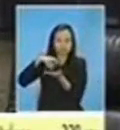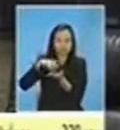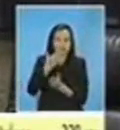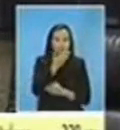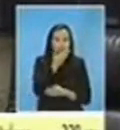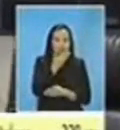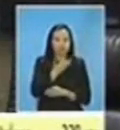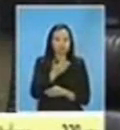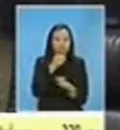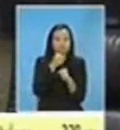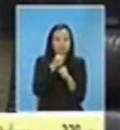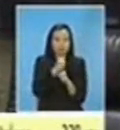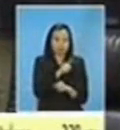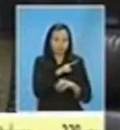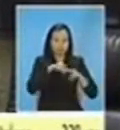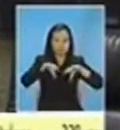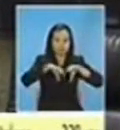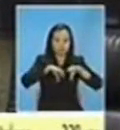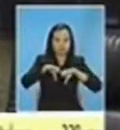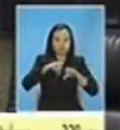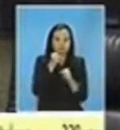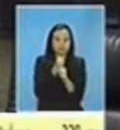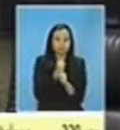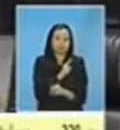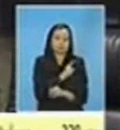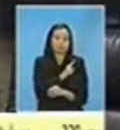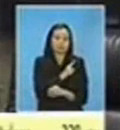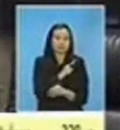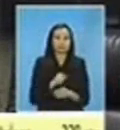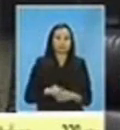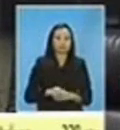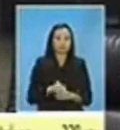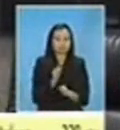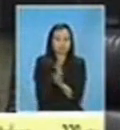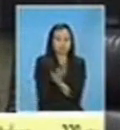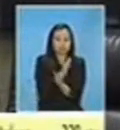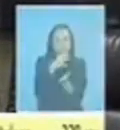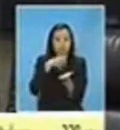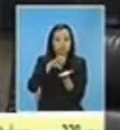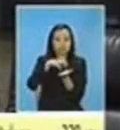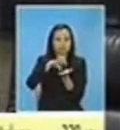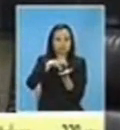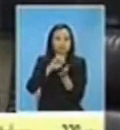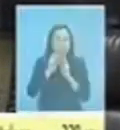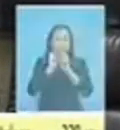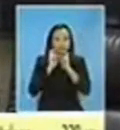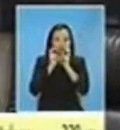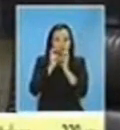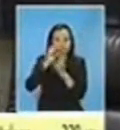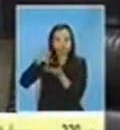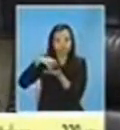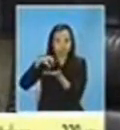ลรัฐธรรมนูญนั้นวินิจฉัยให้พ้นจากตำแหน่งในคดีนายทวินเปลี่ยนสีเนี่ย7พฤษภาคม57ปปช.ชี้มูลวันรุ่งขึ้นเล